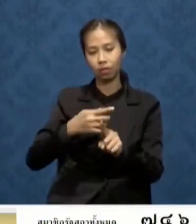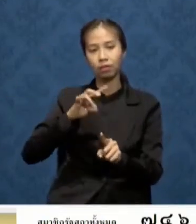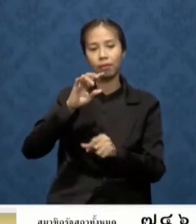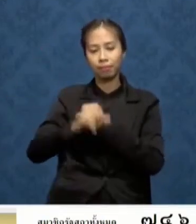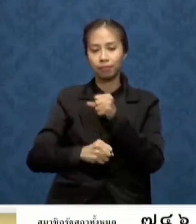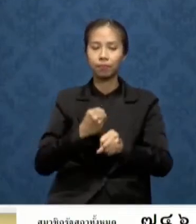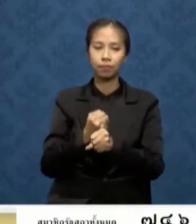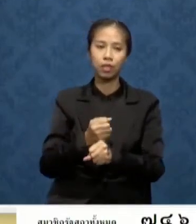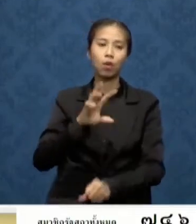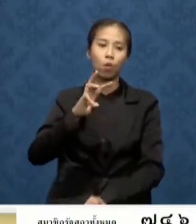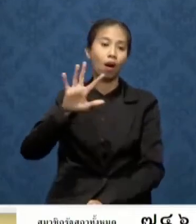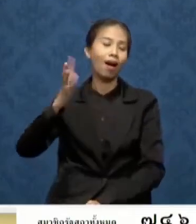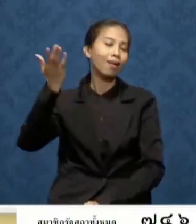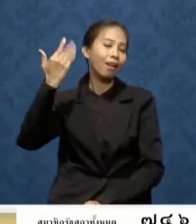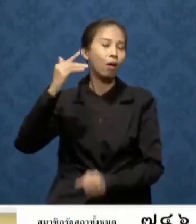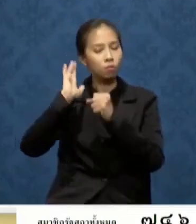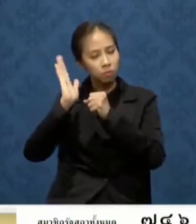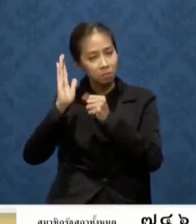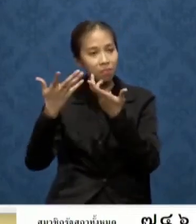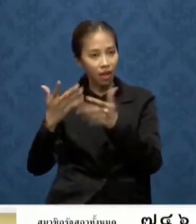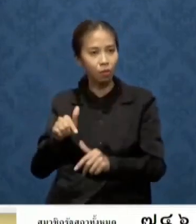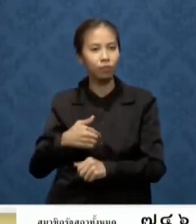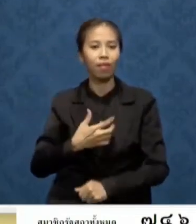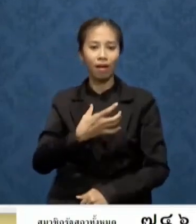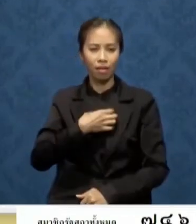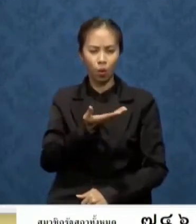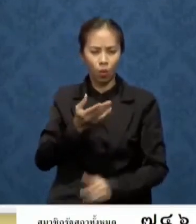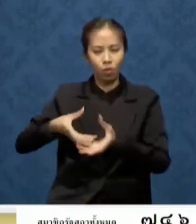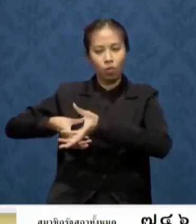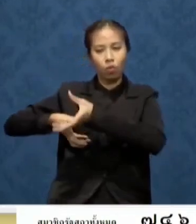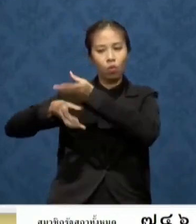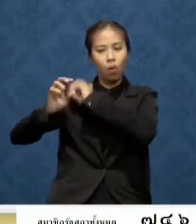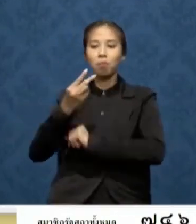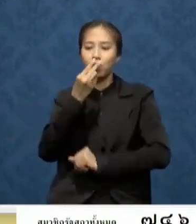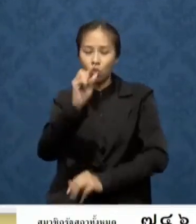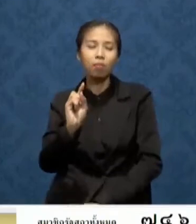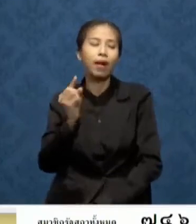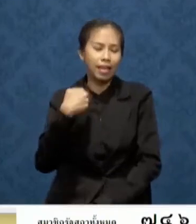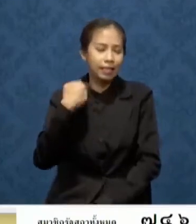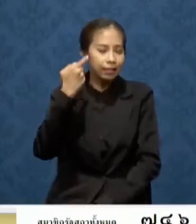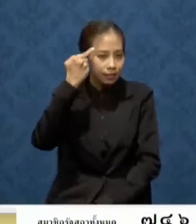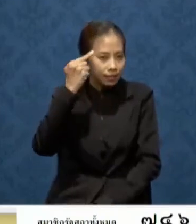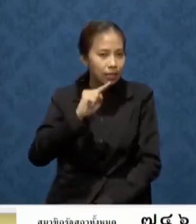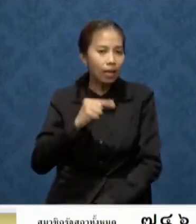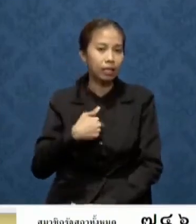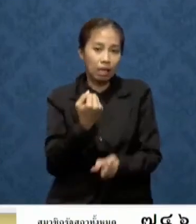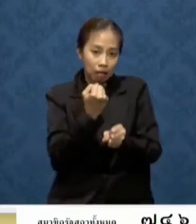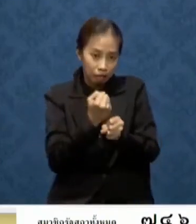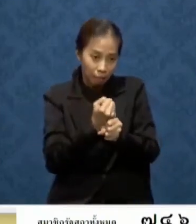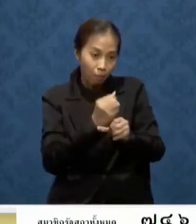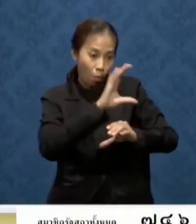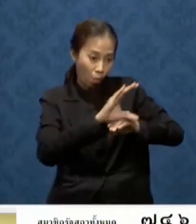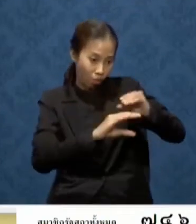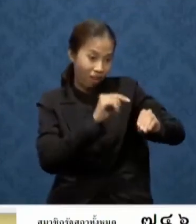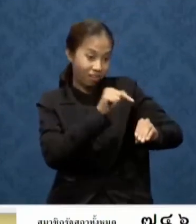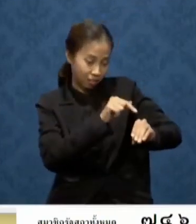2565อยากใหท่านย้อนกลับไป ตั้งใจดู แลวคดให้ดีว่า จะเดินตามแผนแบท